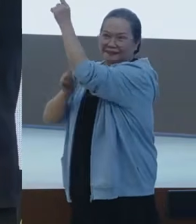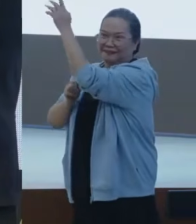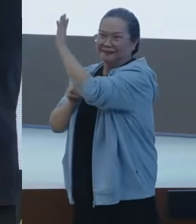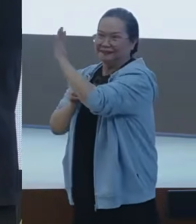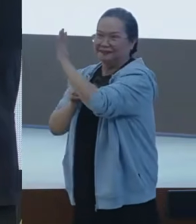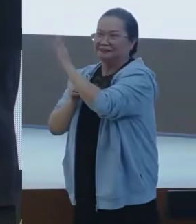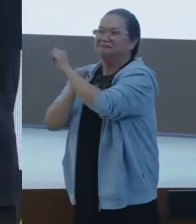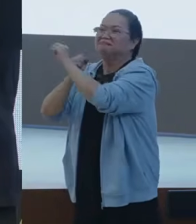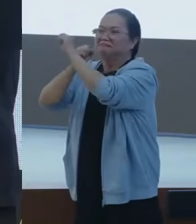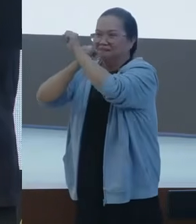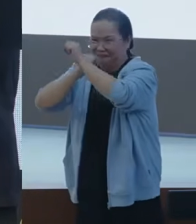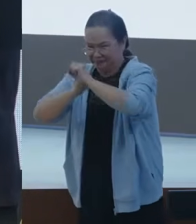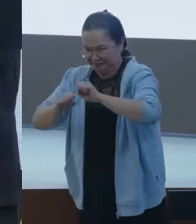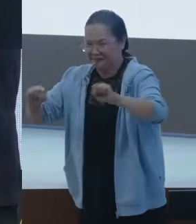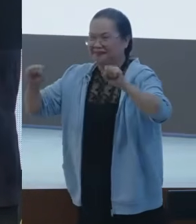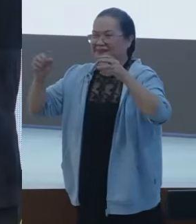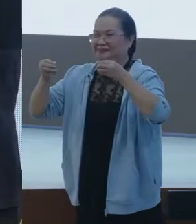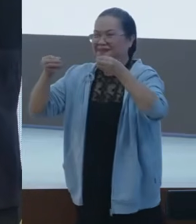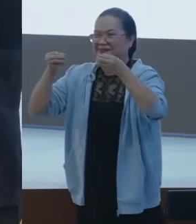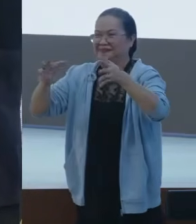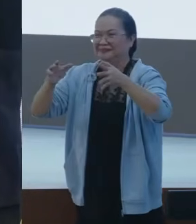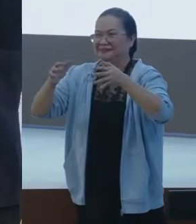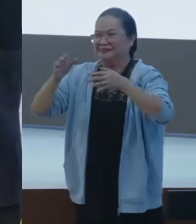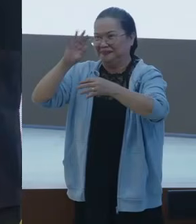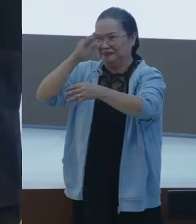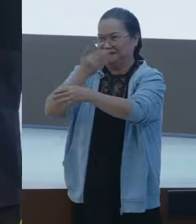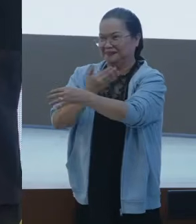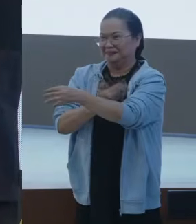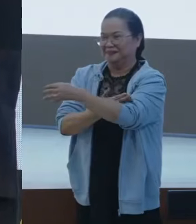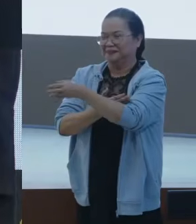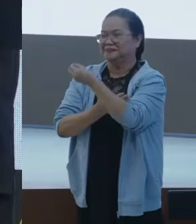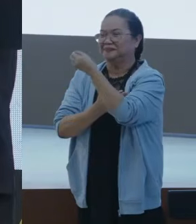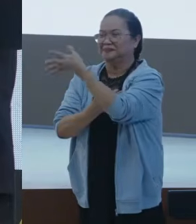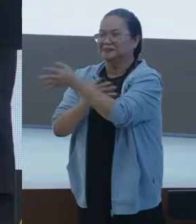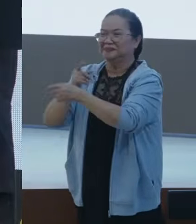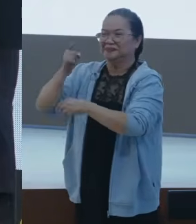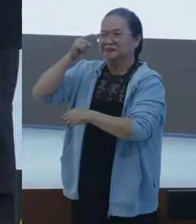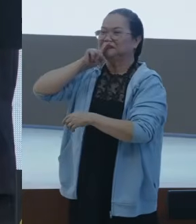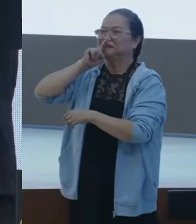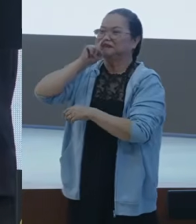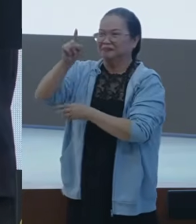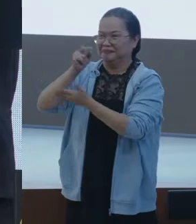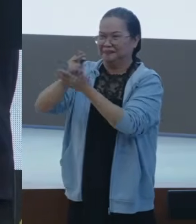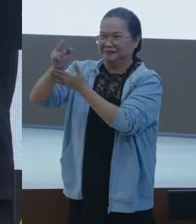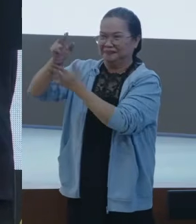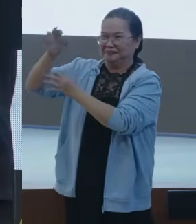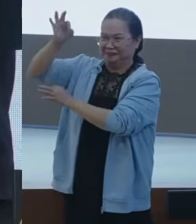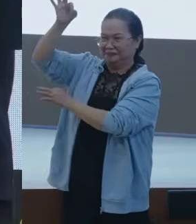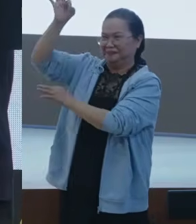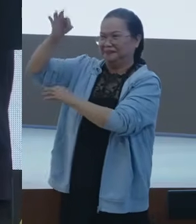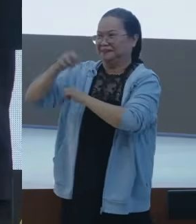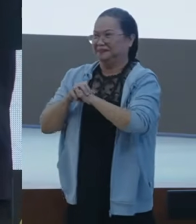Kaligtasan na niloob ng Ama, kinamit ng Anak, na binigay sa atin ng diwang banal. Mga kapatid,